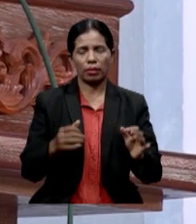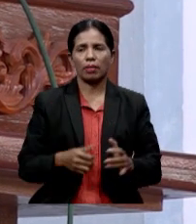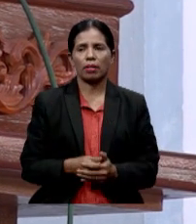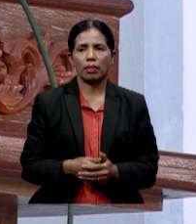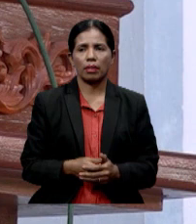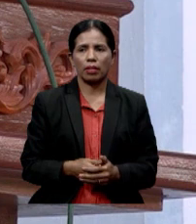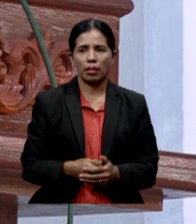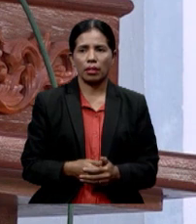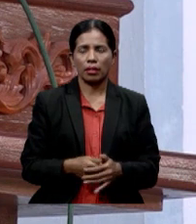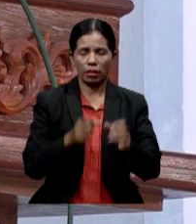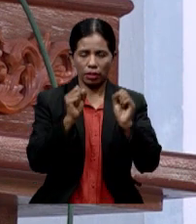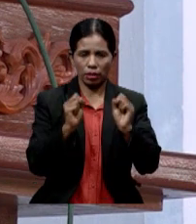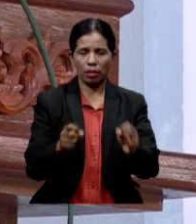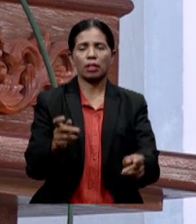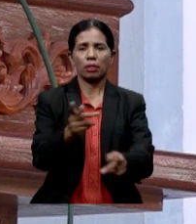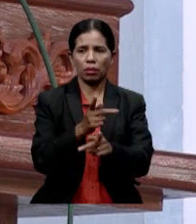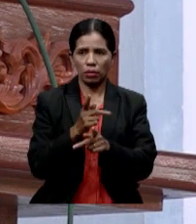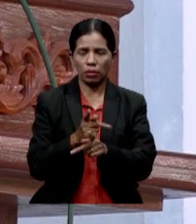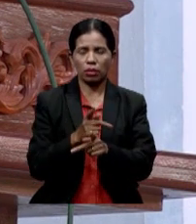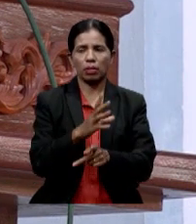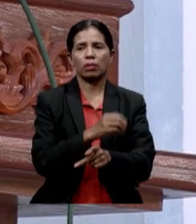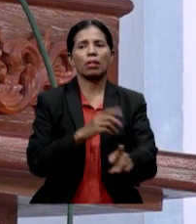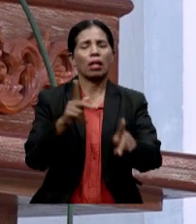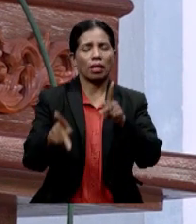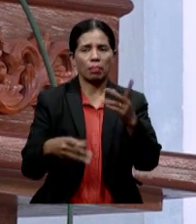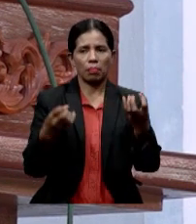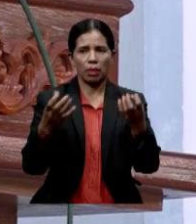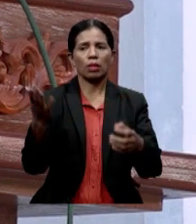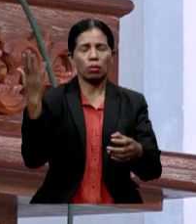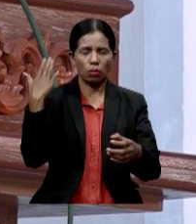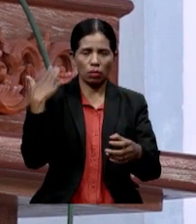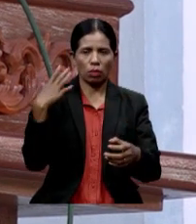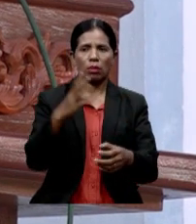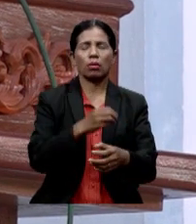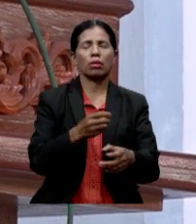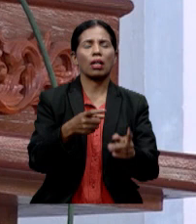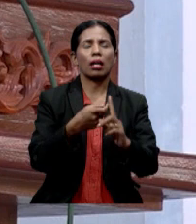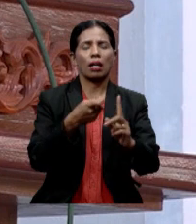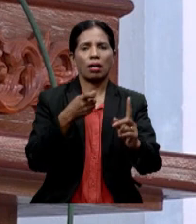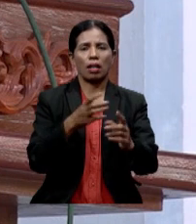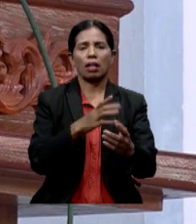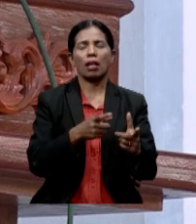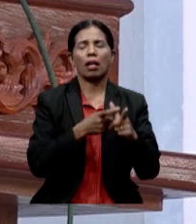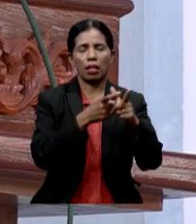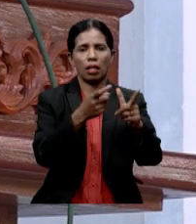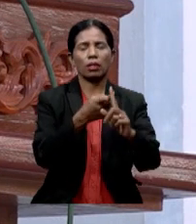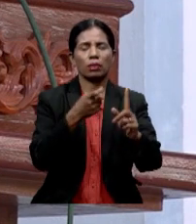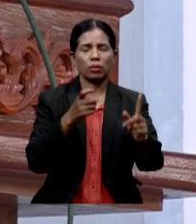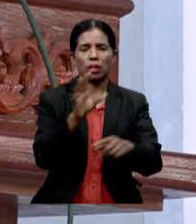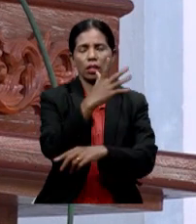Nia konsegi kujadu, gerlilu sirapalu ne nyumuan ne bende, kusi-kusi aydara mai, toh uhin lor sir nyumuan sehi